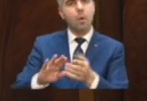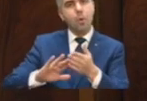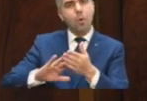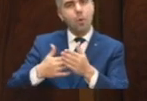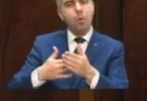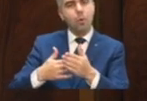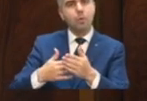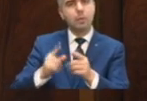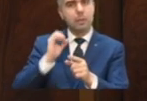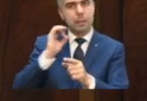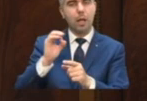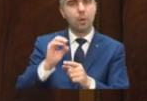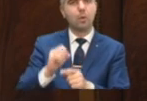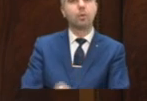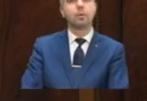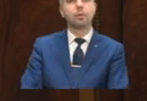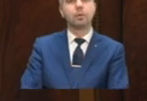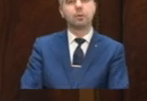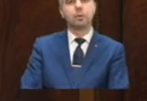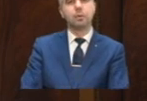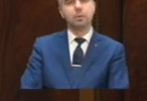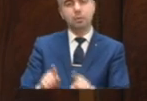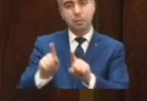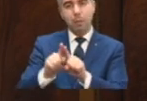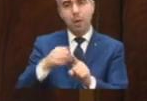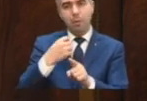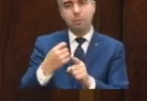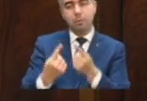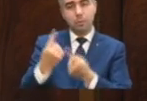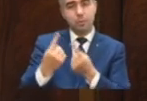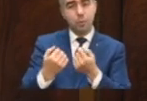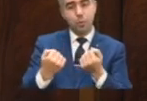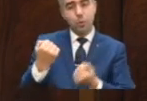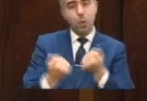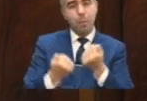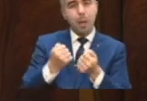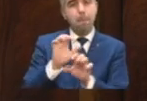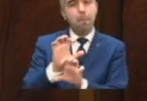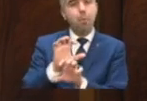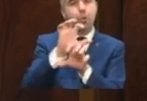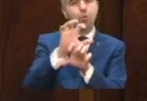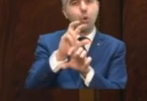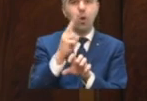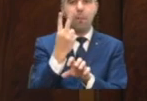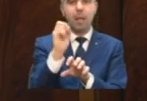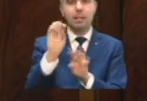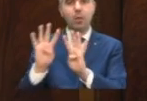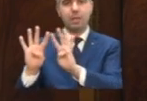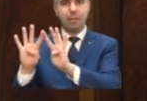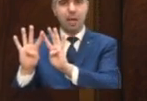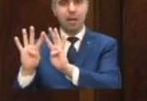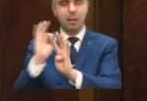ديال ديك لا 208 فيها الحديد والبلاستيك والجاج والالكترونيك، هادشي كله في هذا